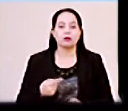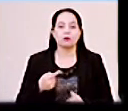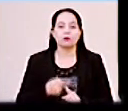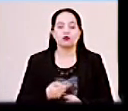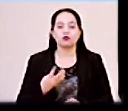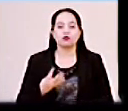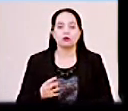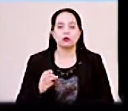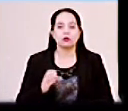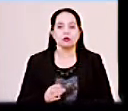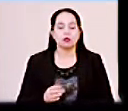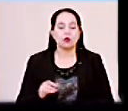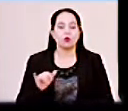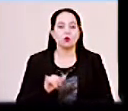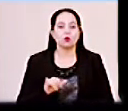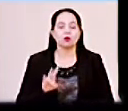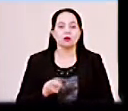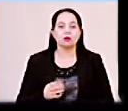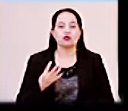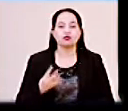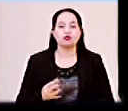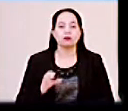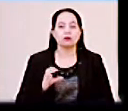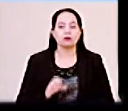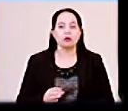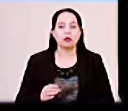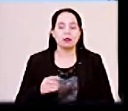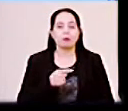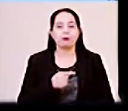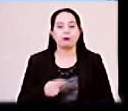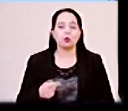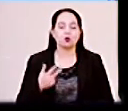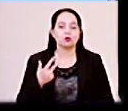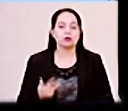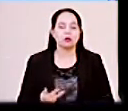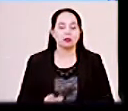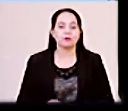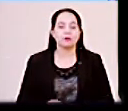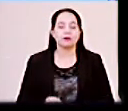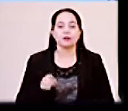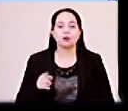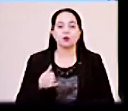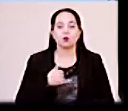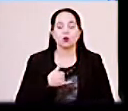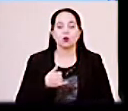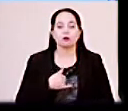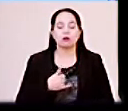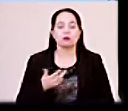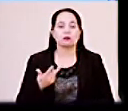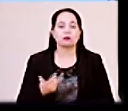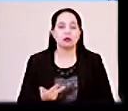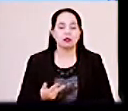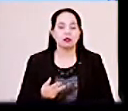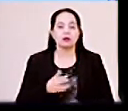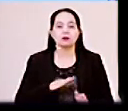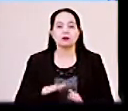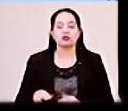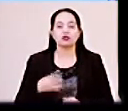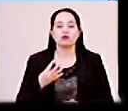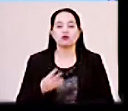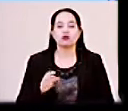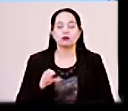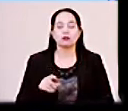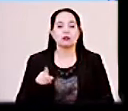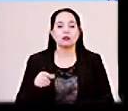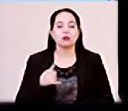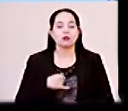плюс 4c умноженное на 4c минус 3. Здесь у нас 3, затем 4c,